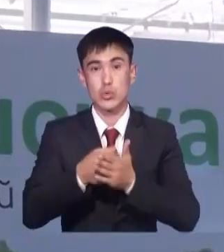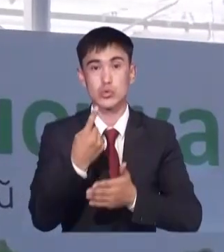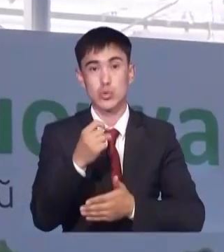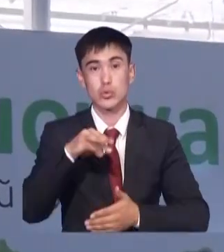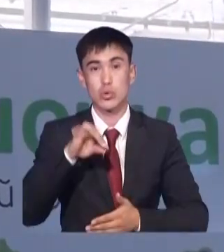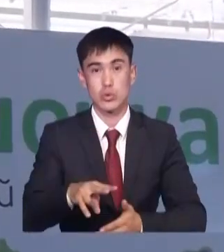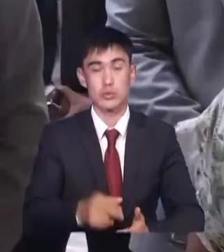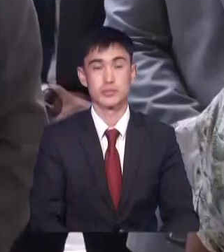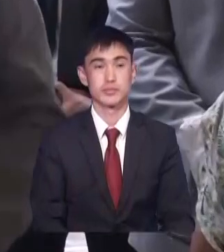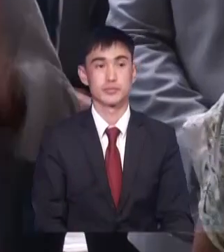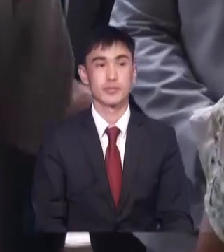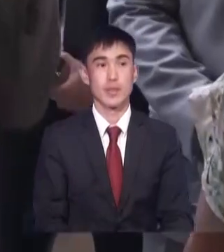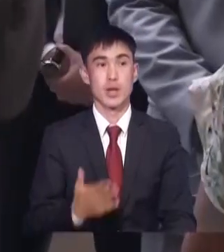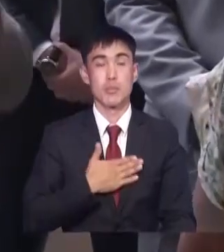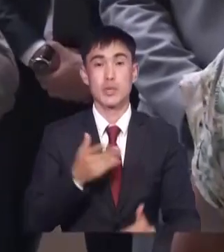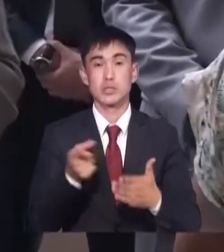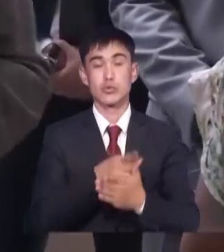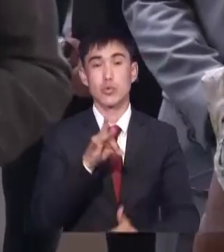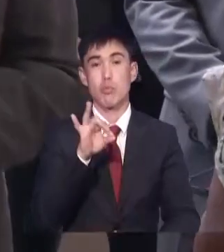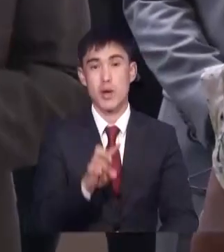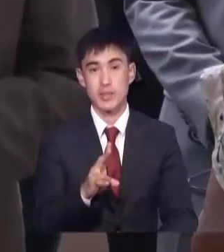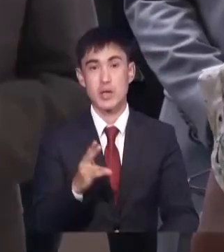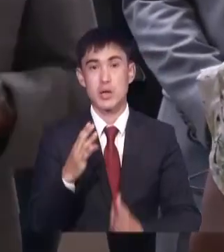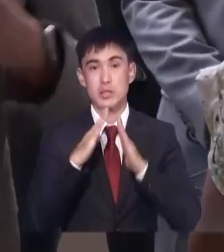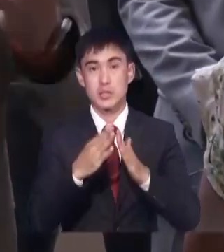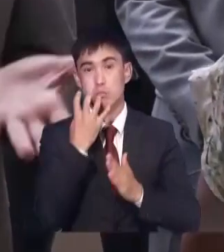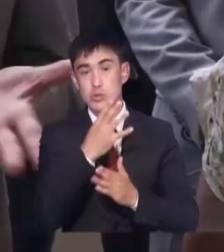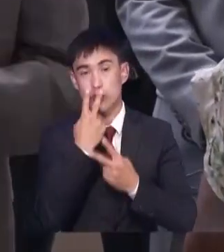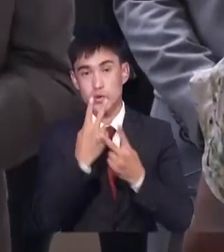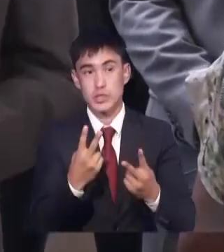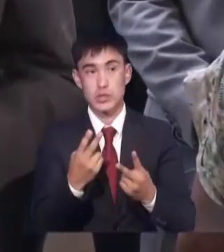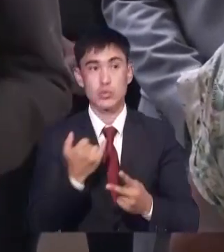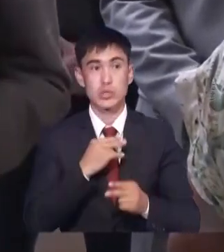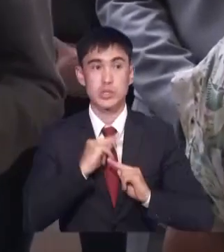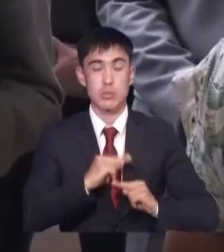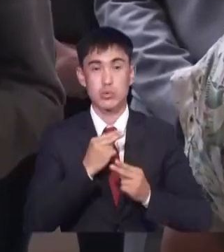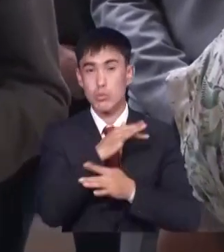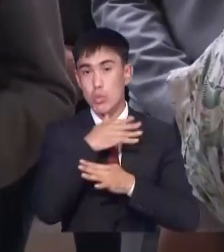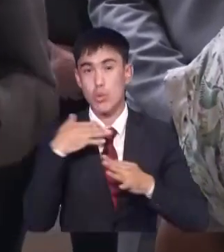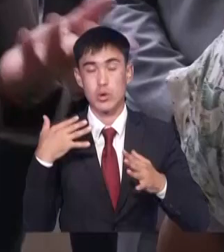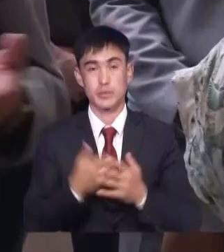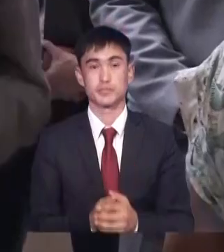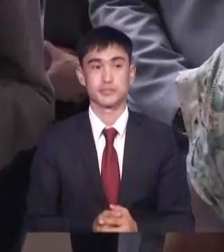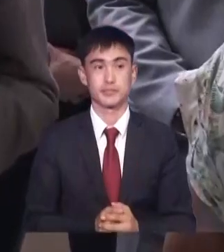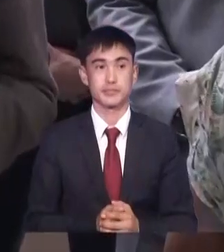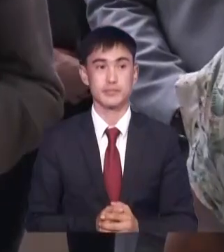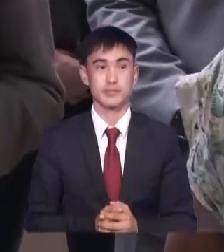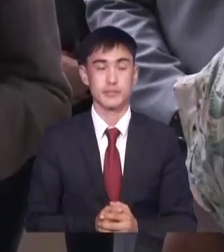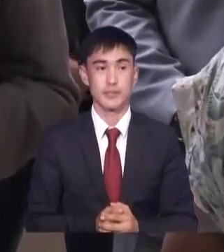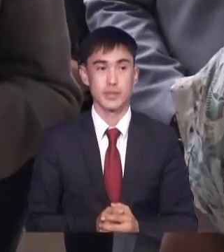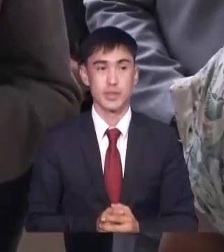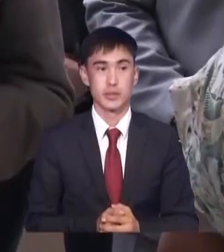тонн. Меня зовут Роман. Ну, теплицу нашу вы видите. И, у нас работают, кстати, много очень из Панфилова